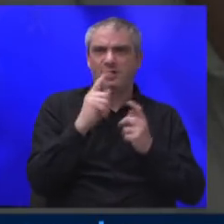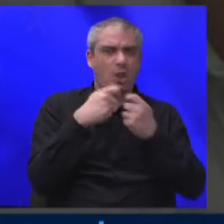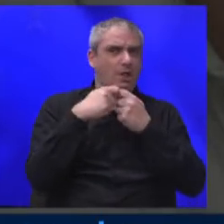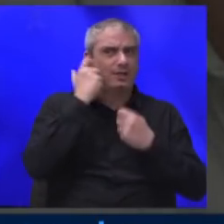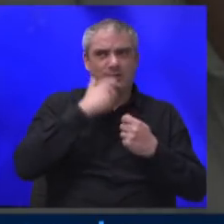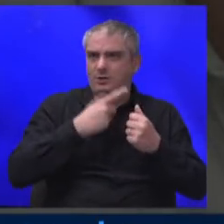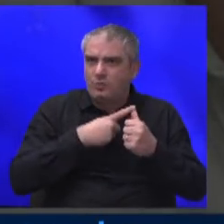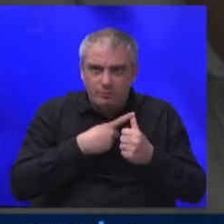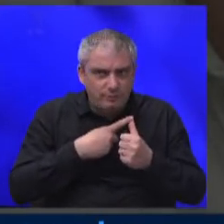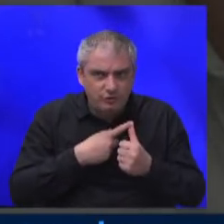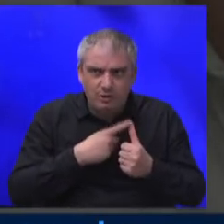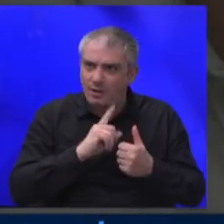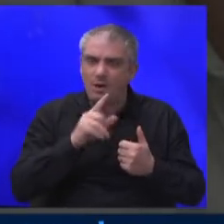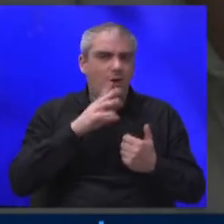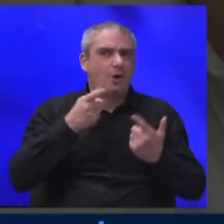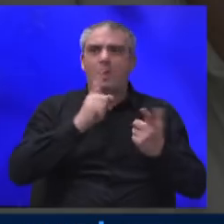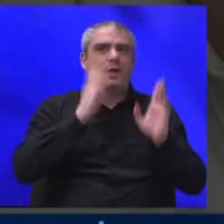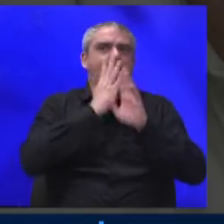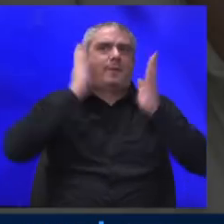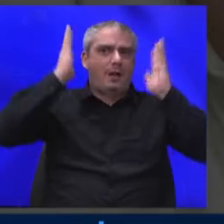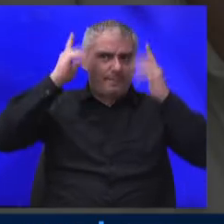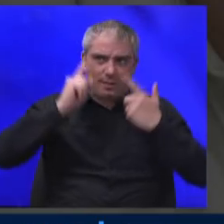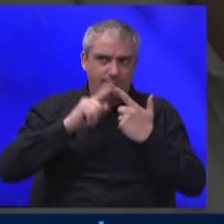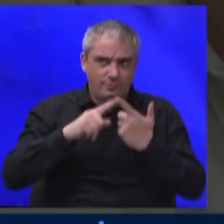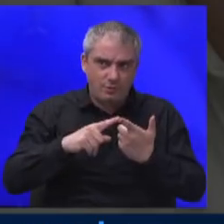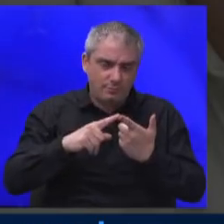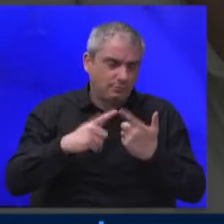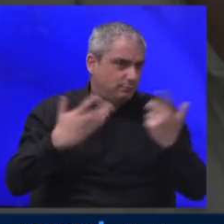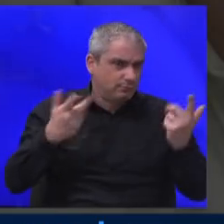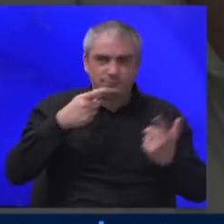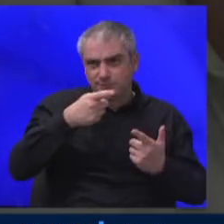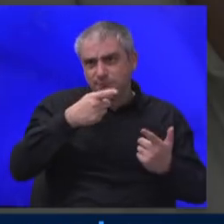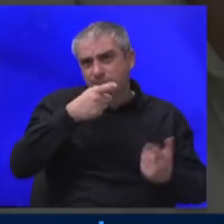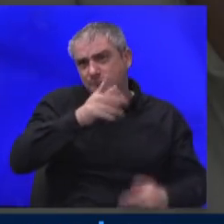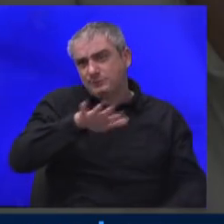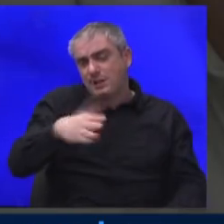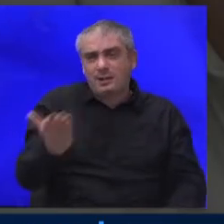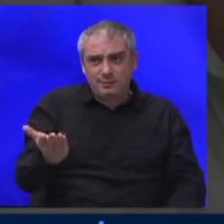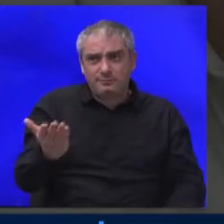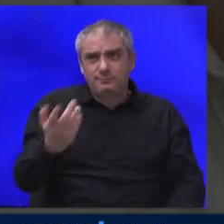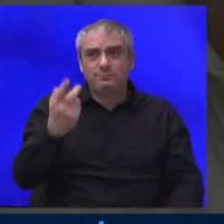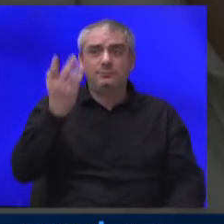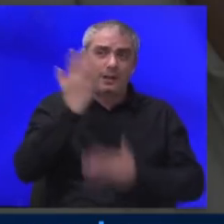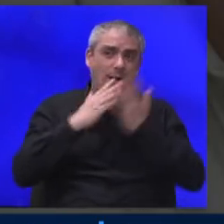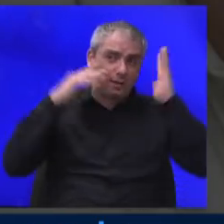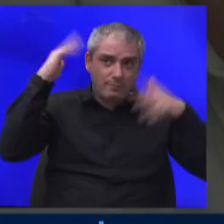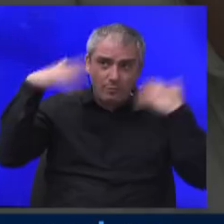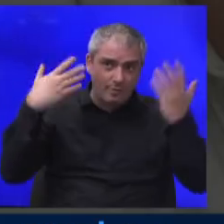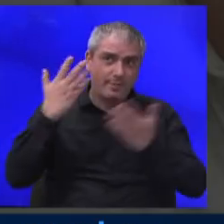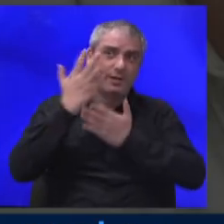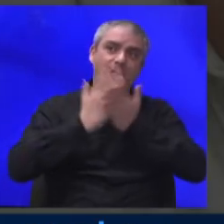מדובר בארגון פשע, ולא מדובר במחבלים נוראים. בסוף זה ילדים שחלקם